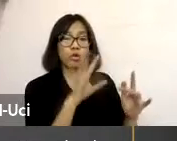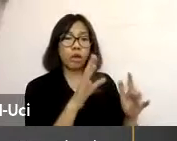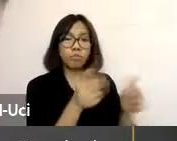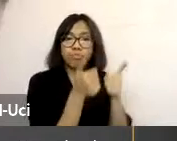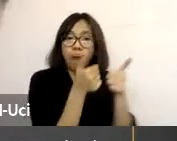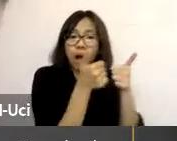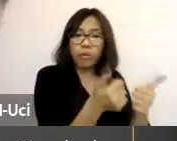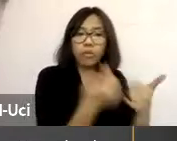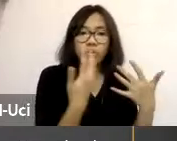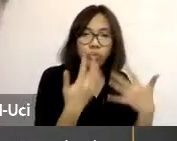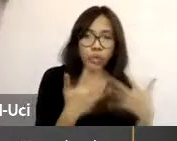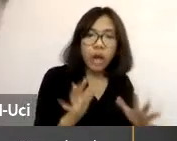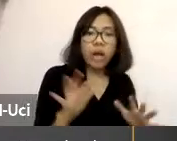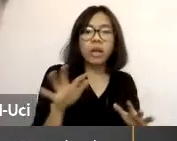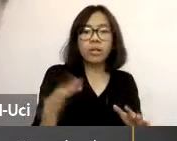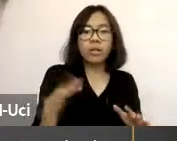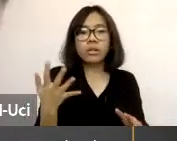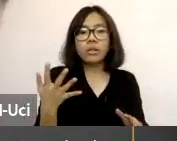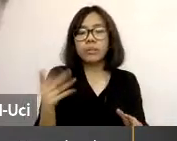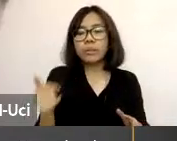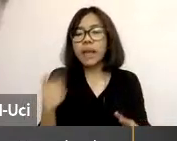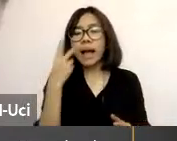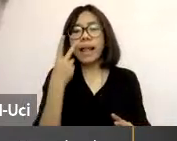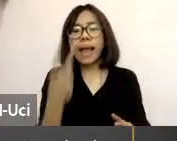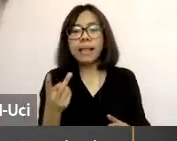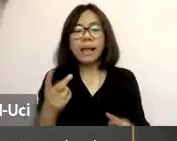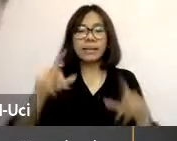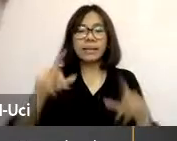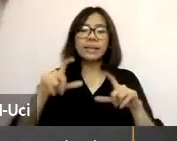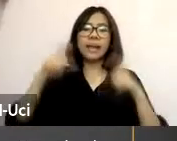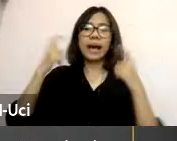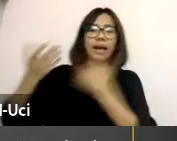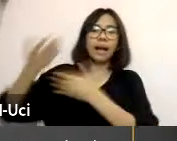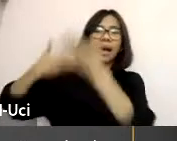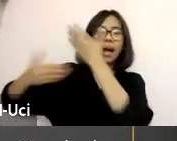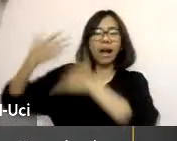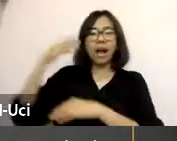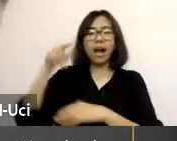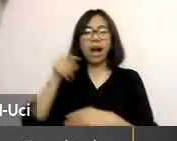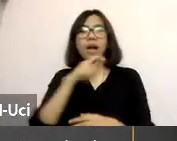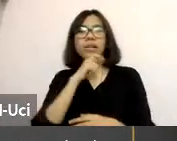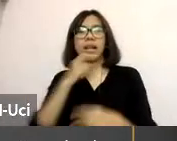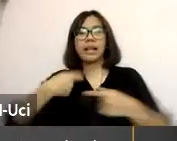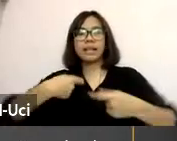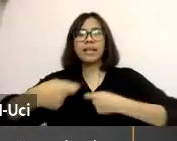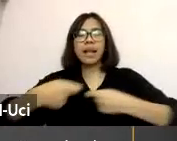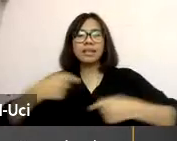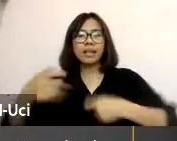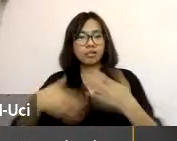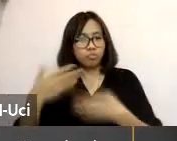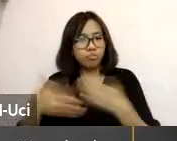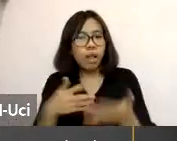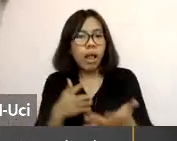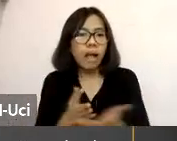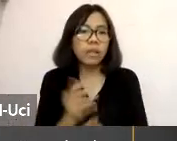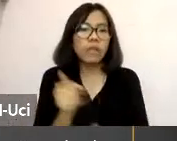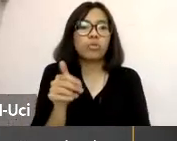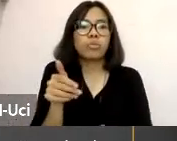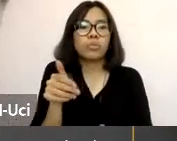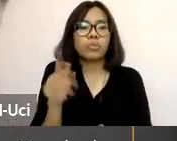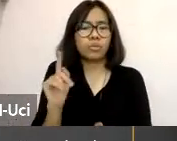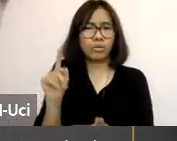penjual sudah memiliki histori pembelian atau penjualan yang baik dan bisa memilih Wisnu tragedi kode yang belakang merk terjadi